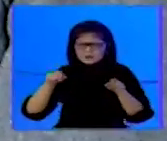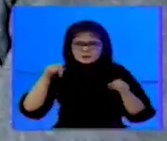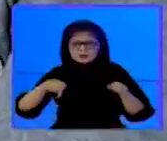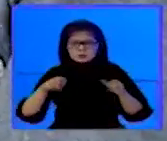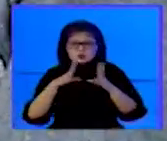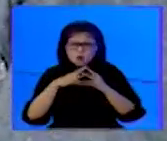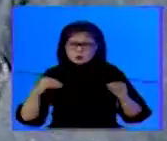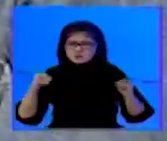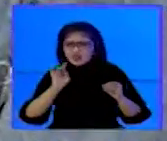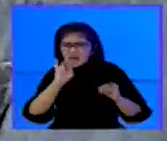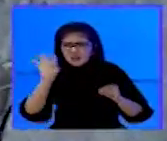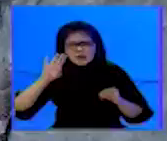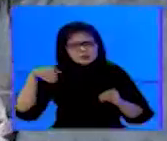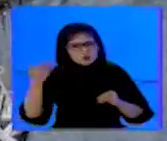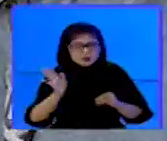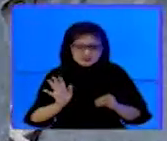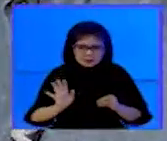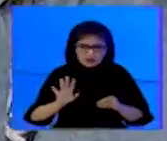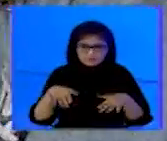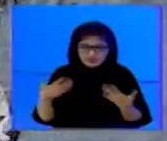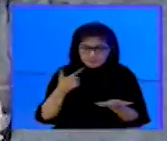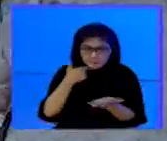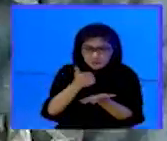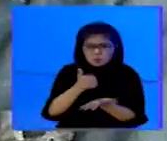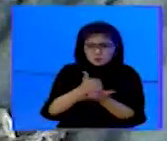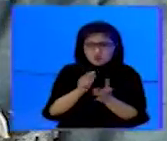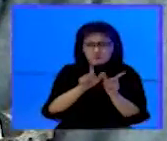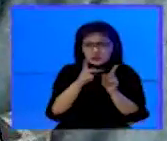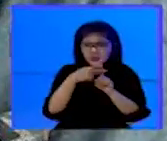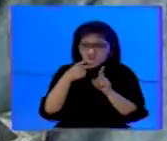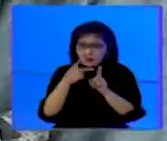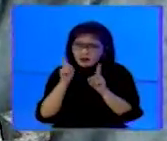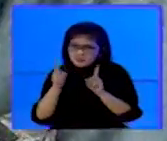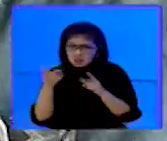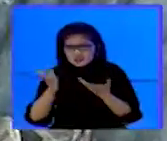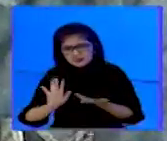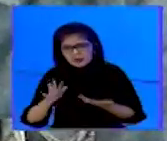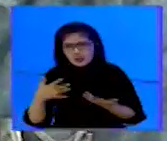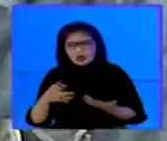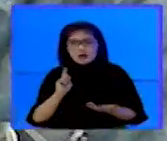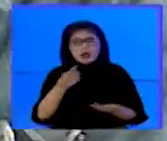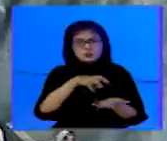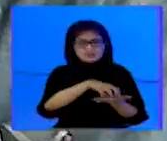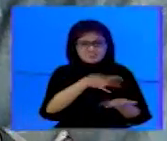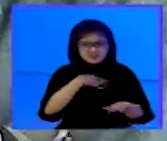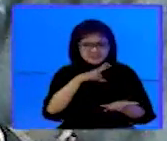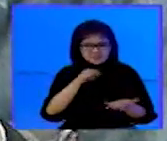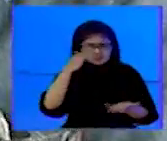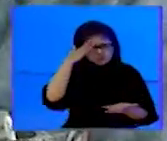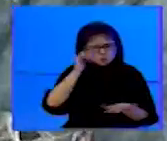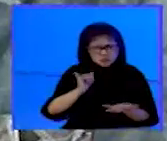lagi kan? Atau enggak dari Mas, apakah memang harus bekerja dari rumah? Begitu? Kalau di tempat saya pribadi memang cukup sulit untuk melakukan